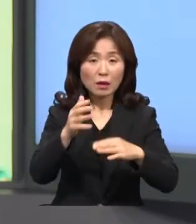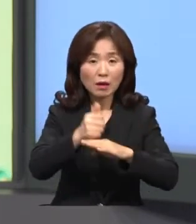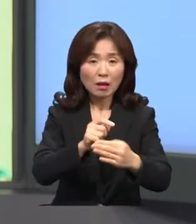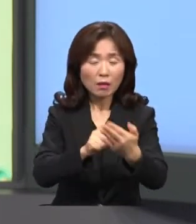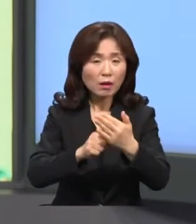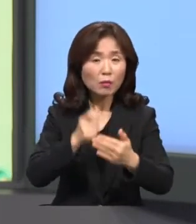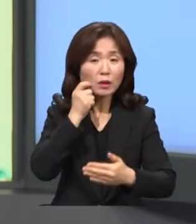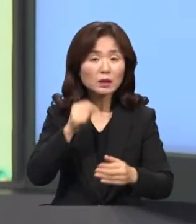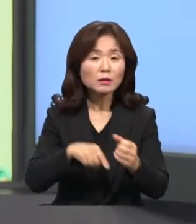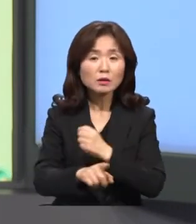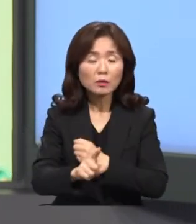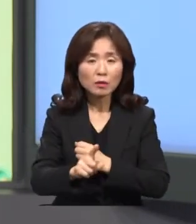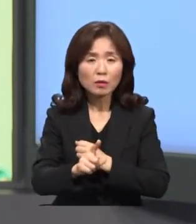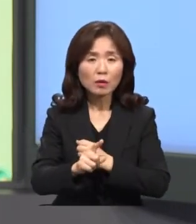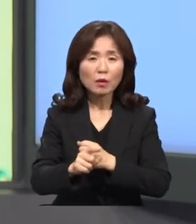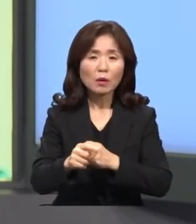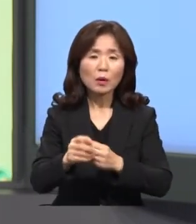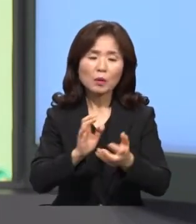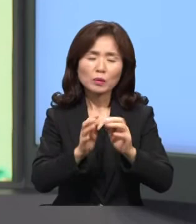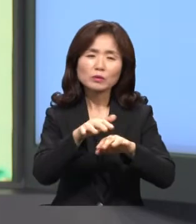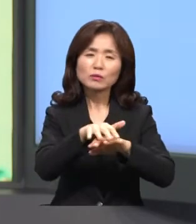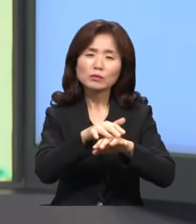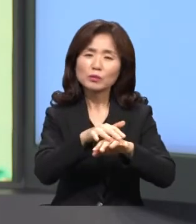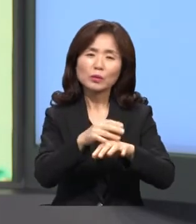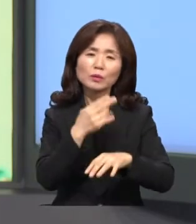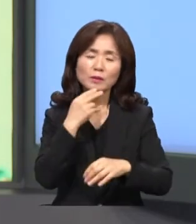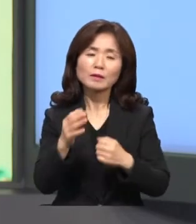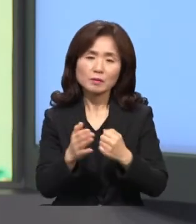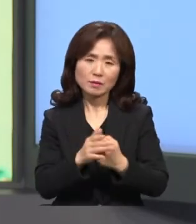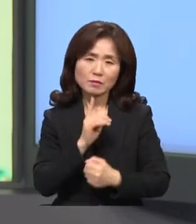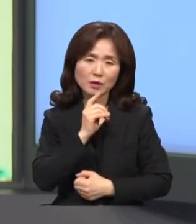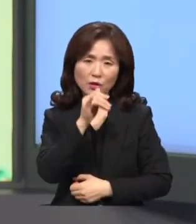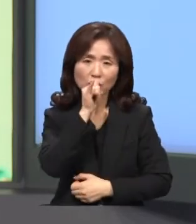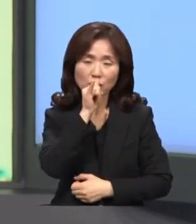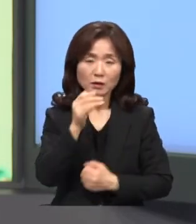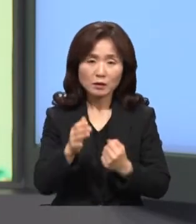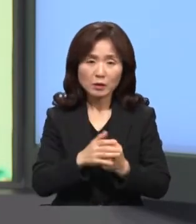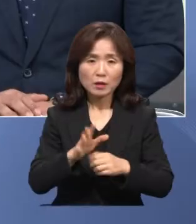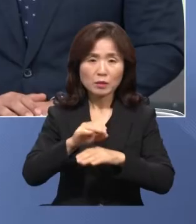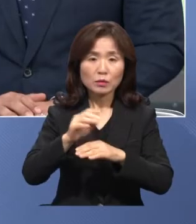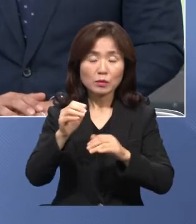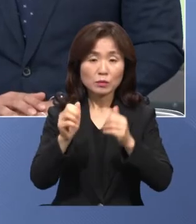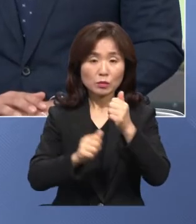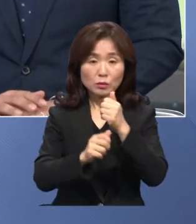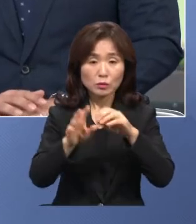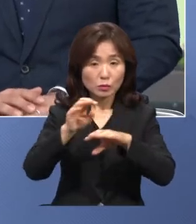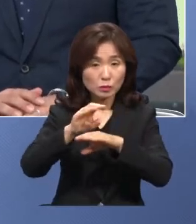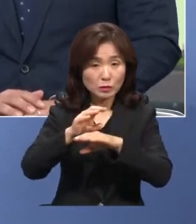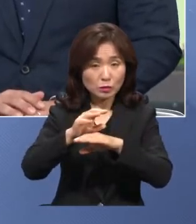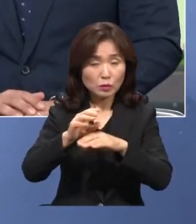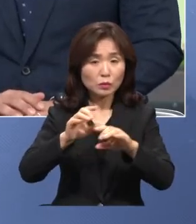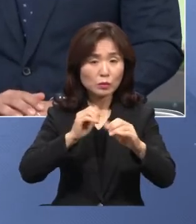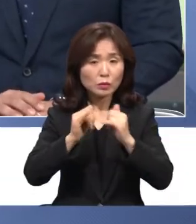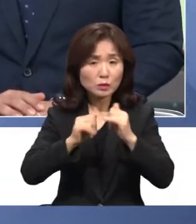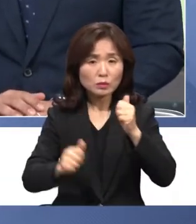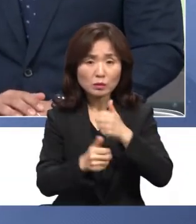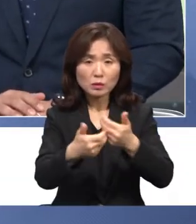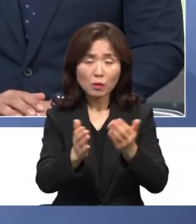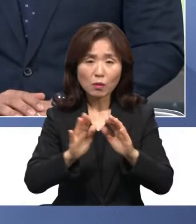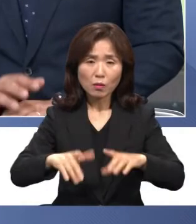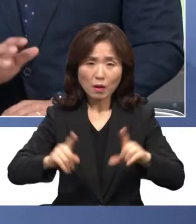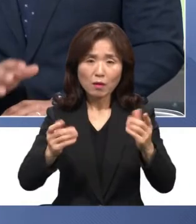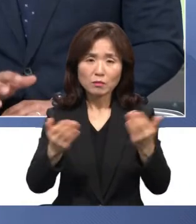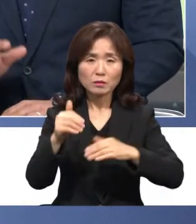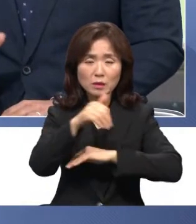배경에는 제돌이의 논의 구조가 없었기 때문이란 지적이 있습니다 예 그래서 방송통신위원회에서 도 올해 업무 계획을 발표하면서